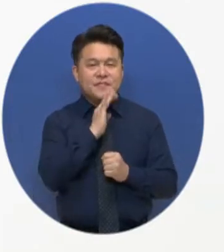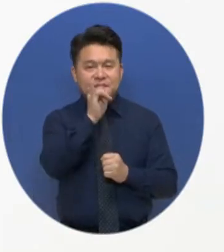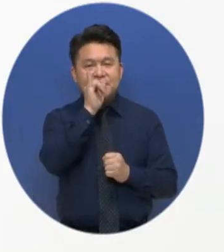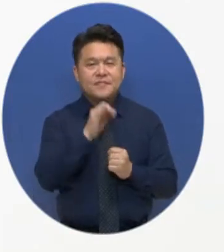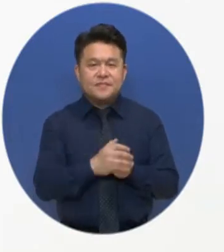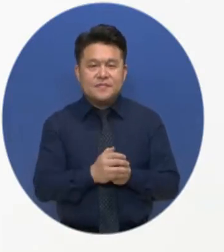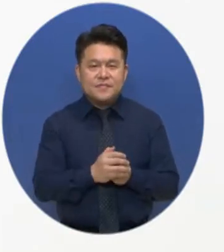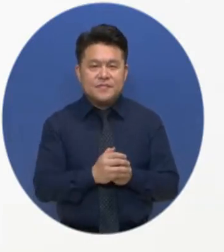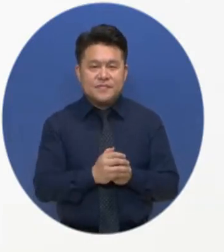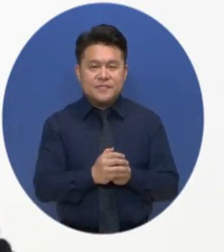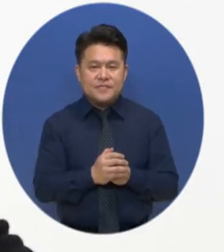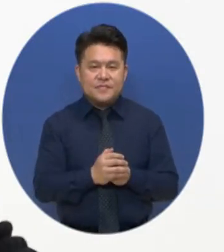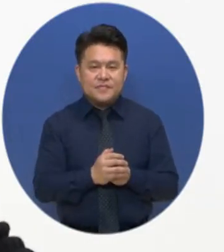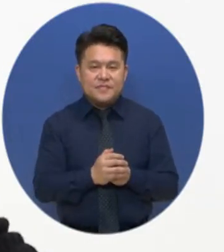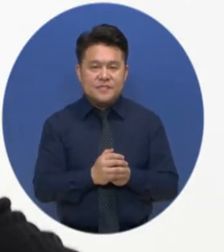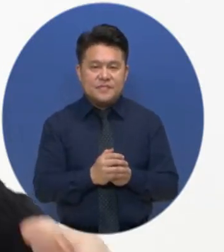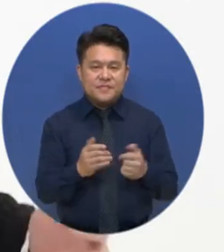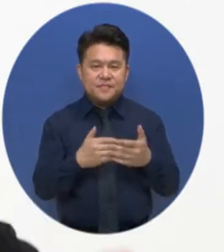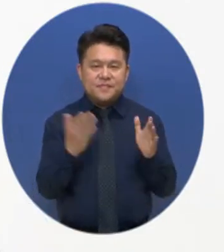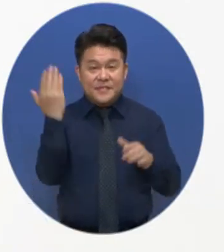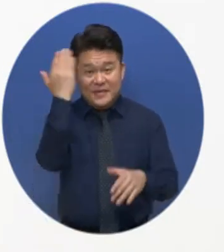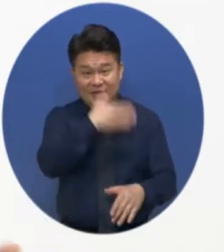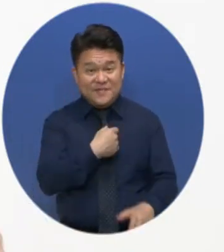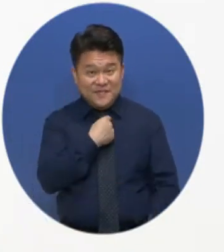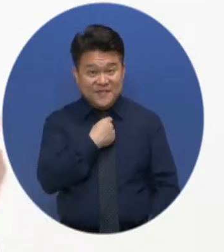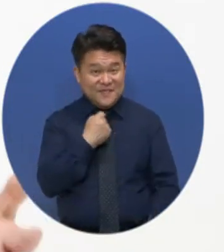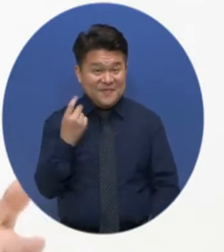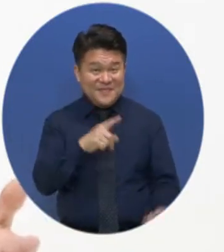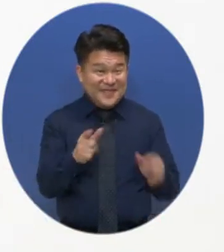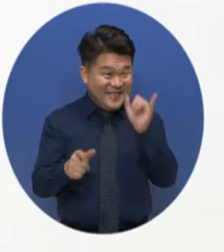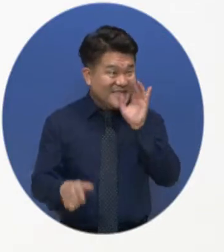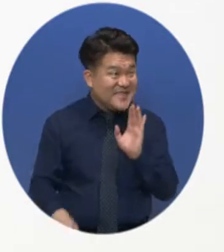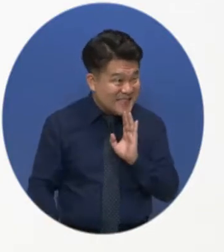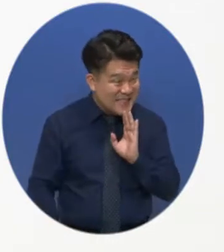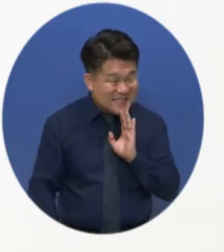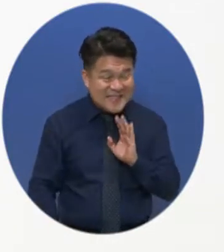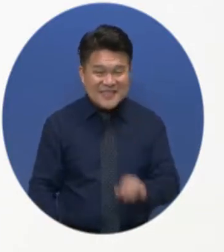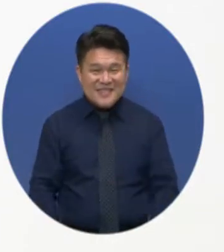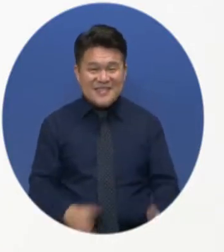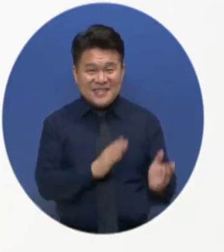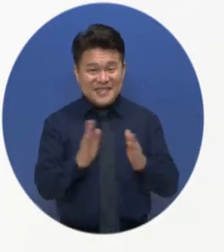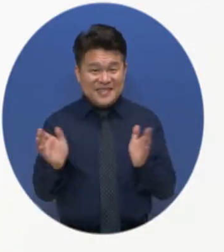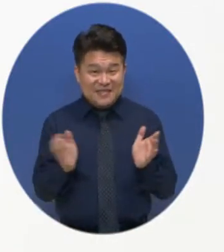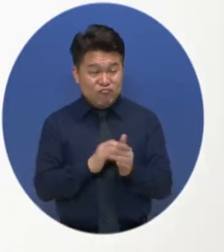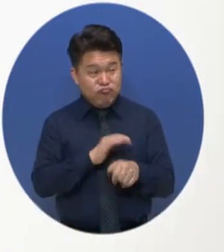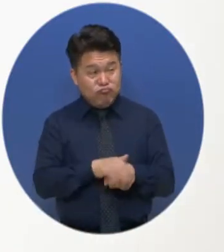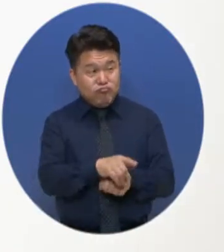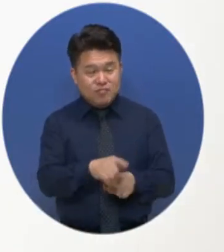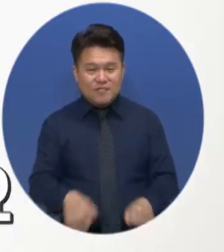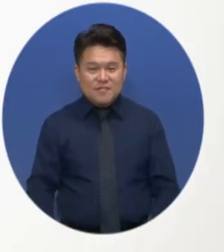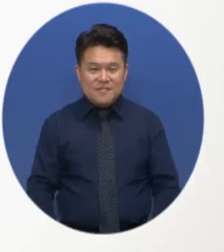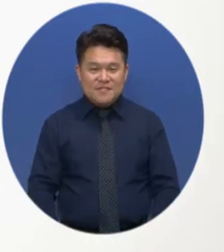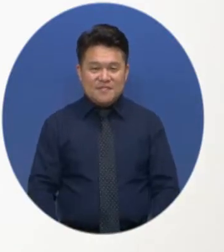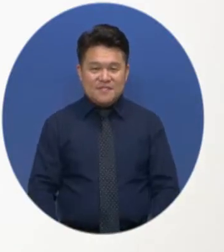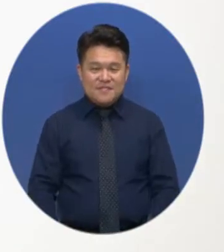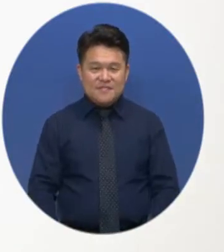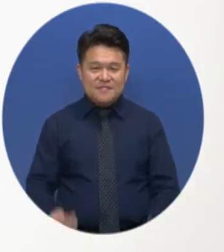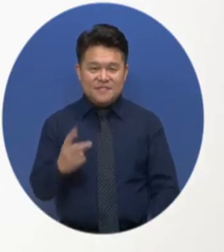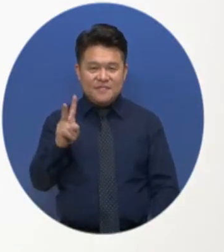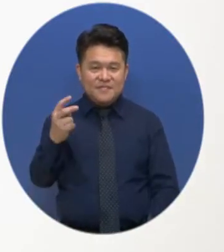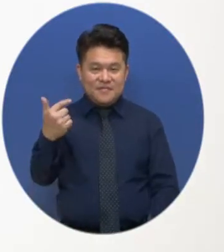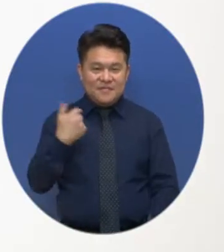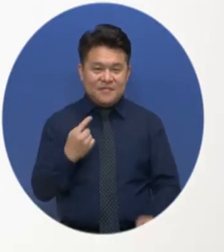사실 아, 좀 방이 좀 더 깨끗했으면 좋겠고 이런 부분도 있잖아요. 근데 약간 정리정돈이 좀 잘 돼 있던데 방이. 네,